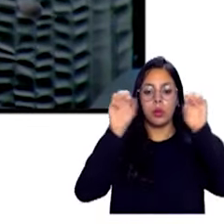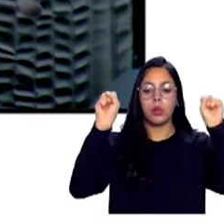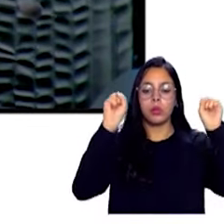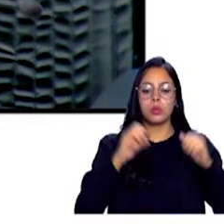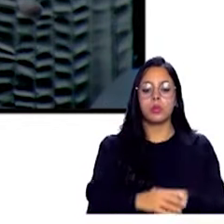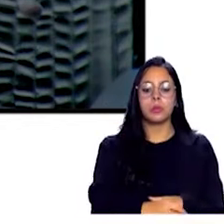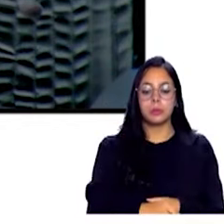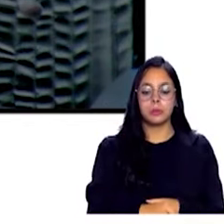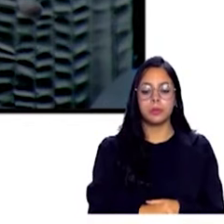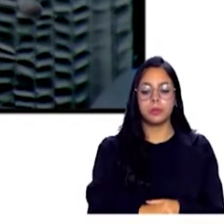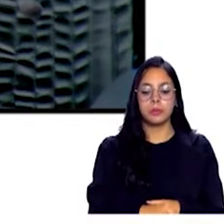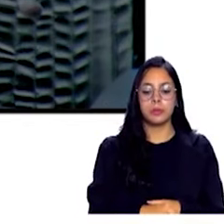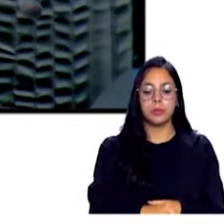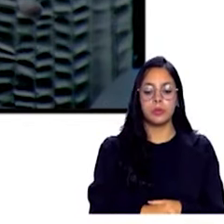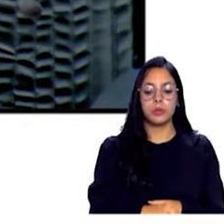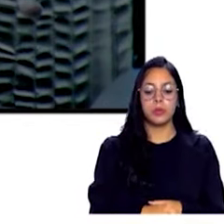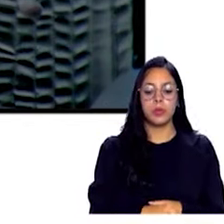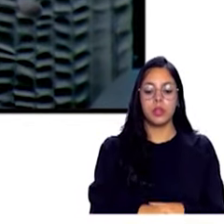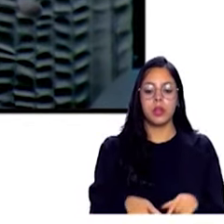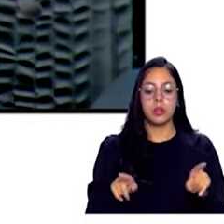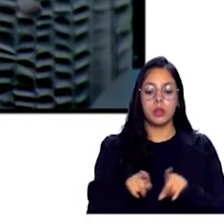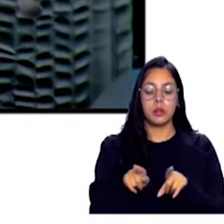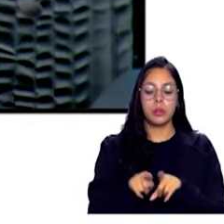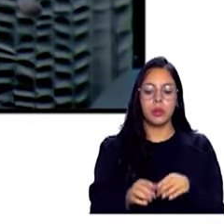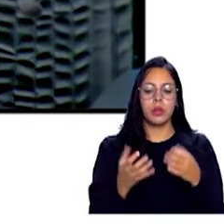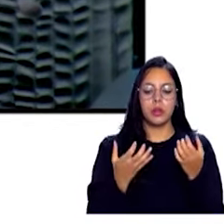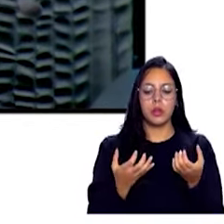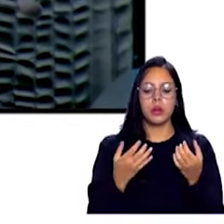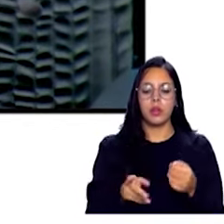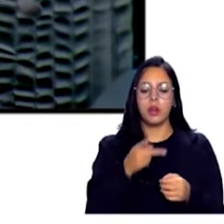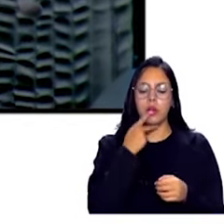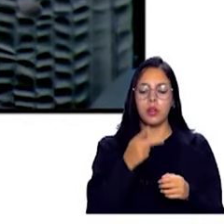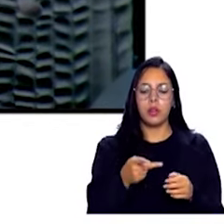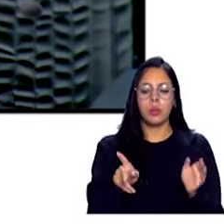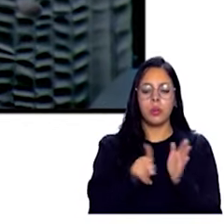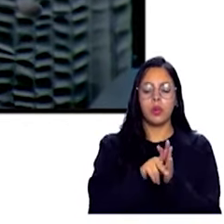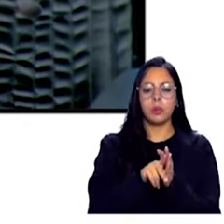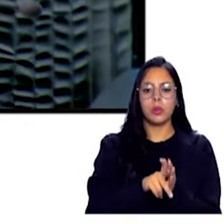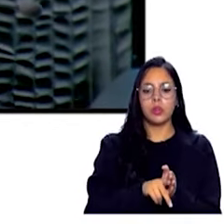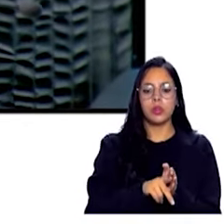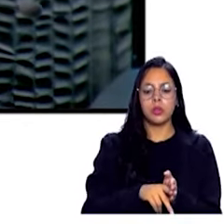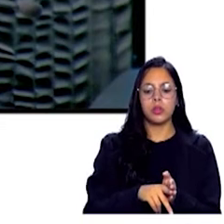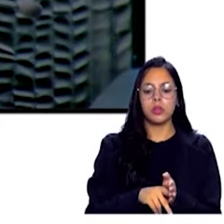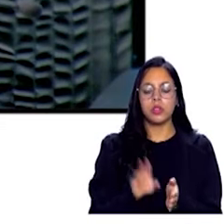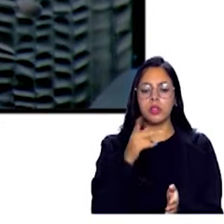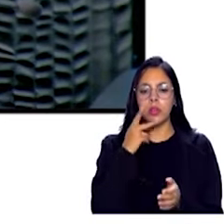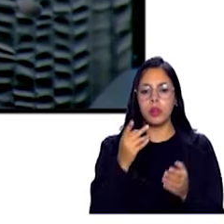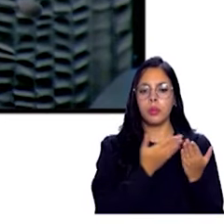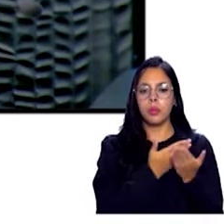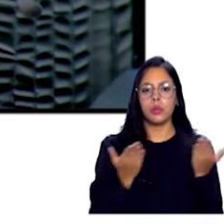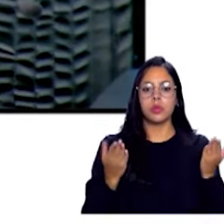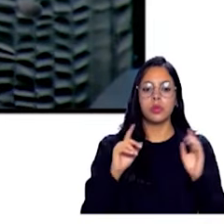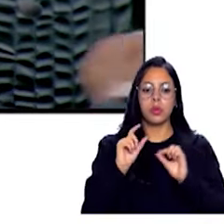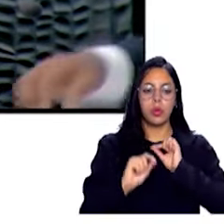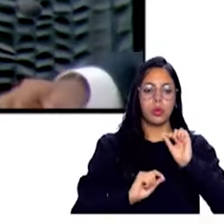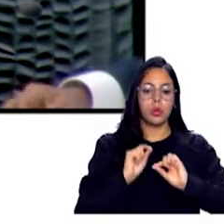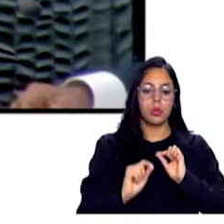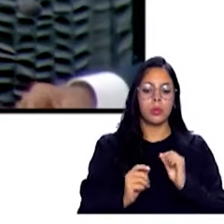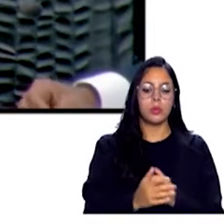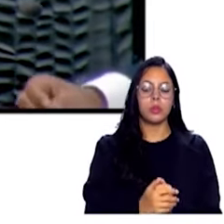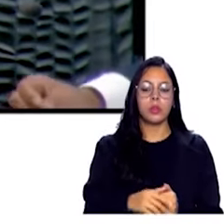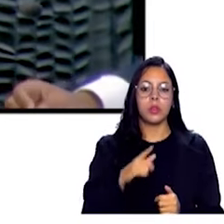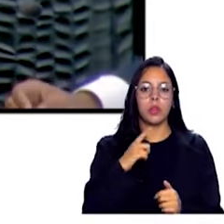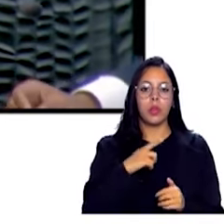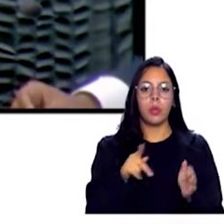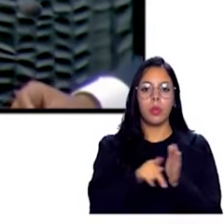mes mon intervention par vous Dire quelques mots sur l'autorité des arrêt de la cour de cassation mais là